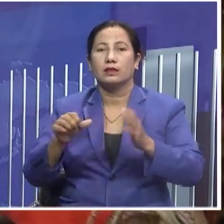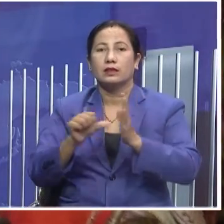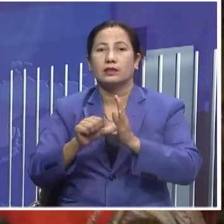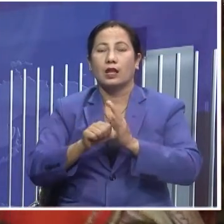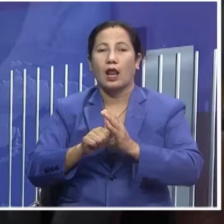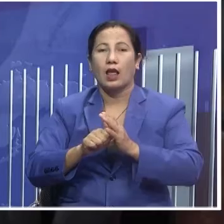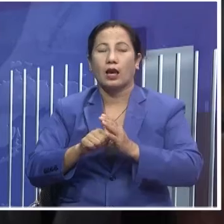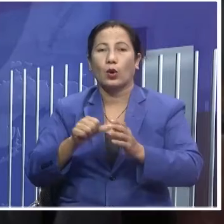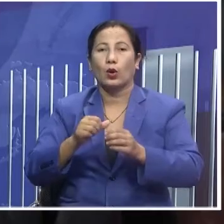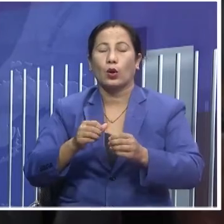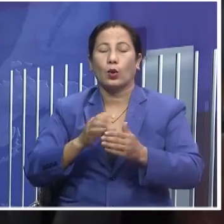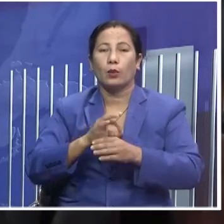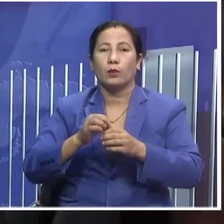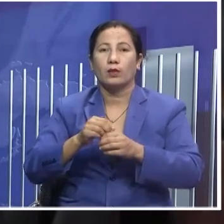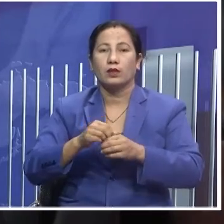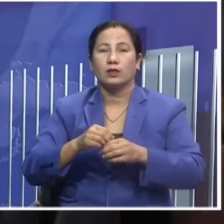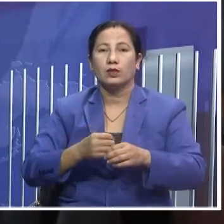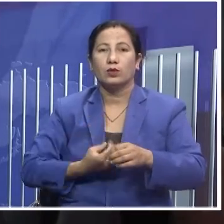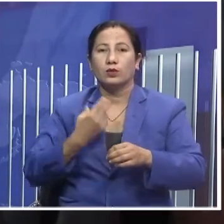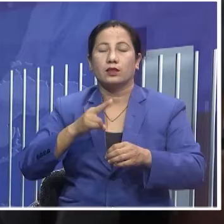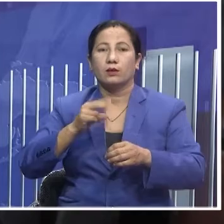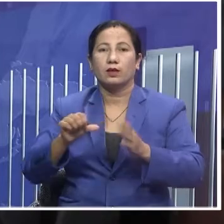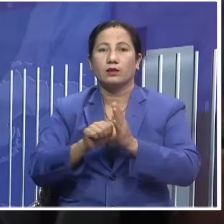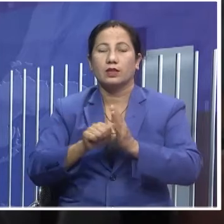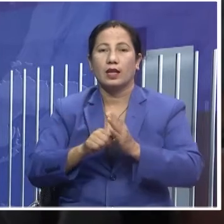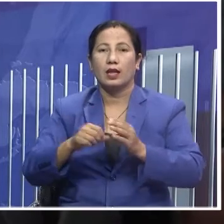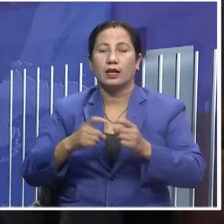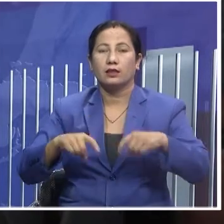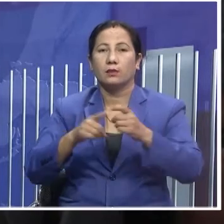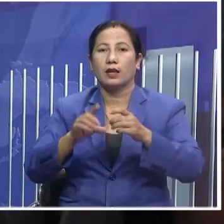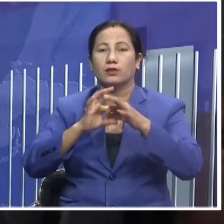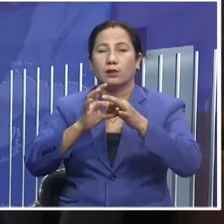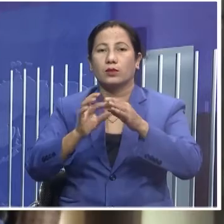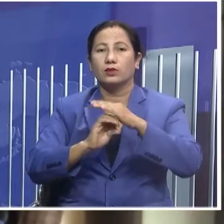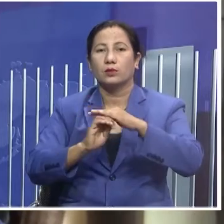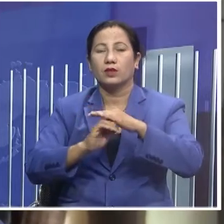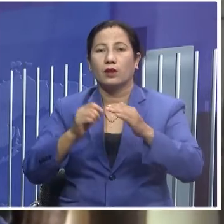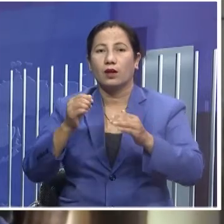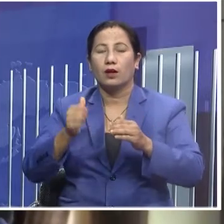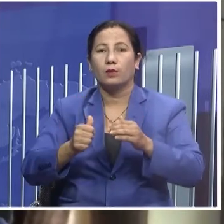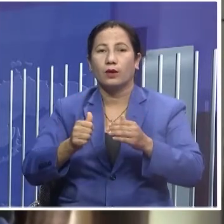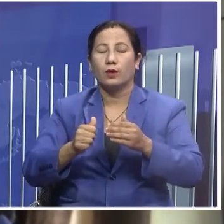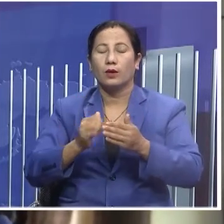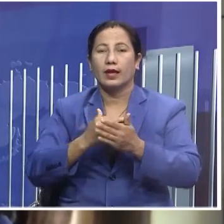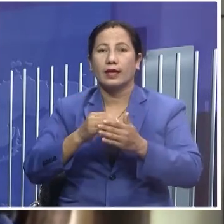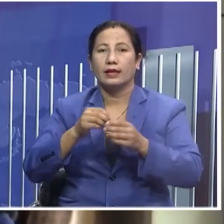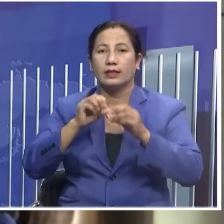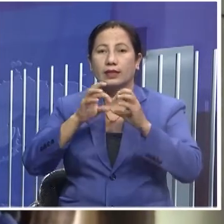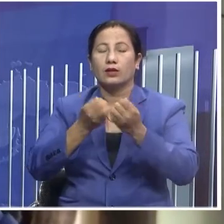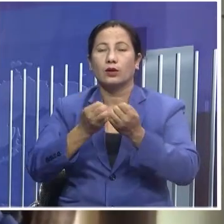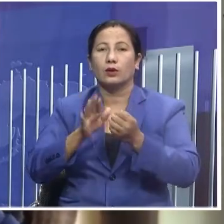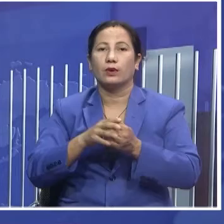भूमिकाप्रति असन्तुष्ट रहेका पालिका प्रमुख सहितको जिल्ला सभाले समन्वय समितिको अबको कार्यदिशा निर्धारण गरेको